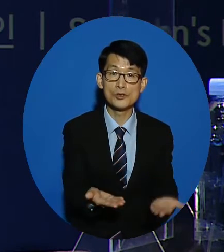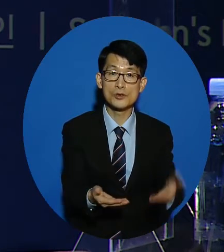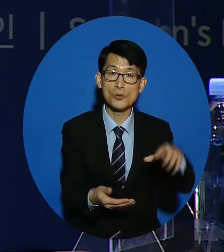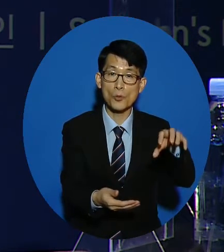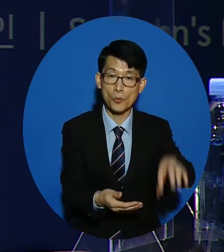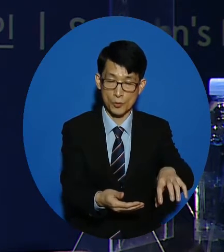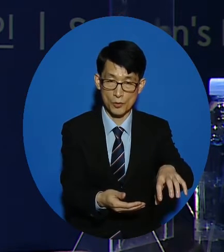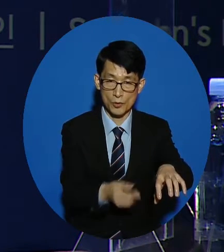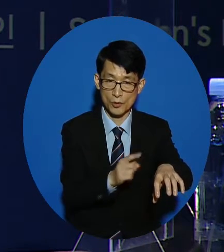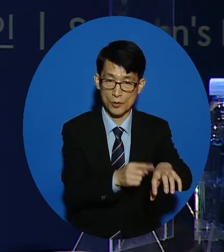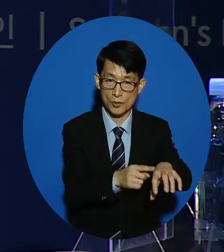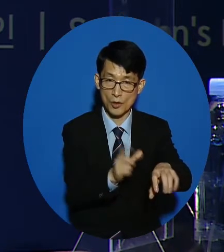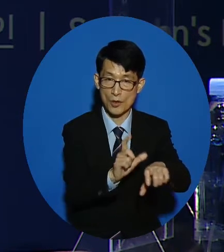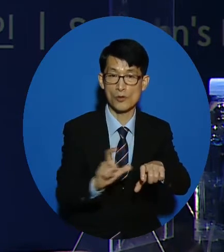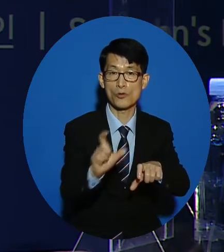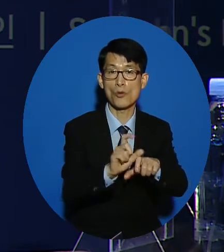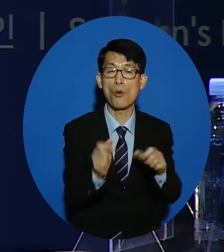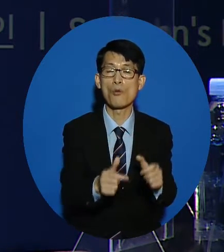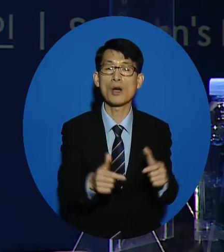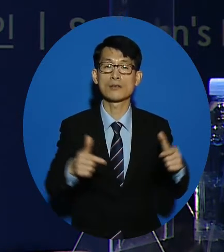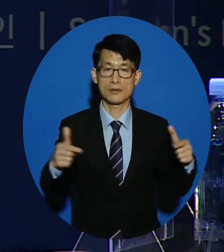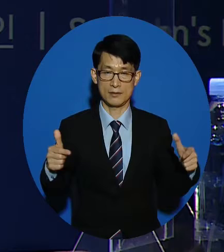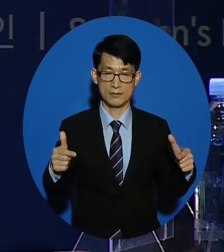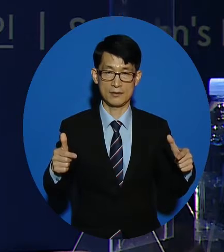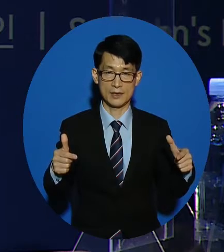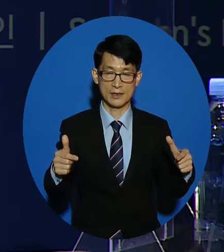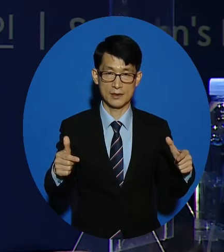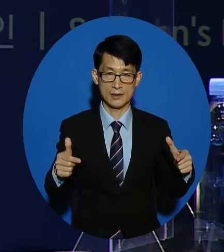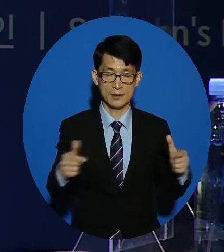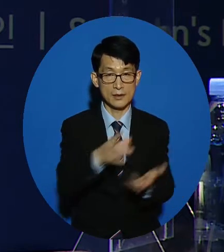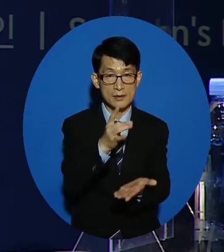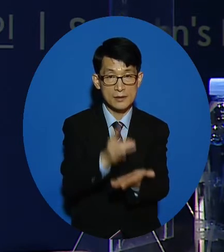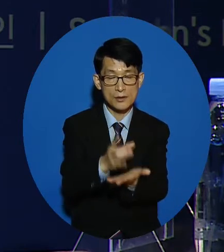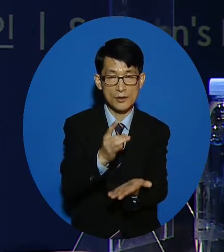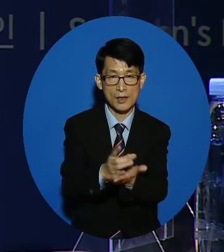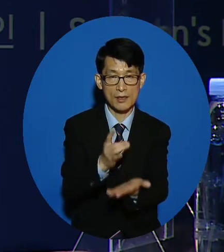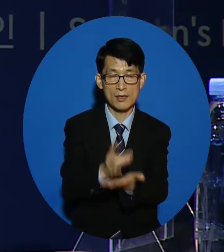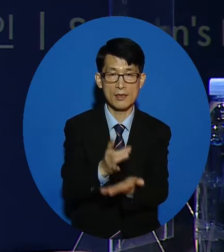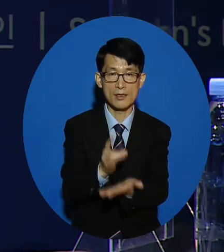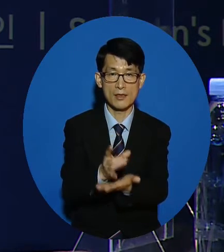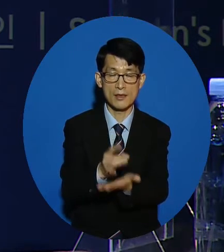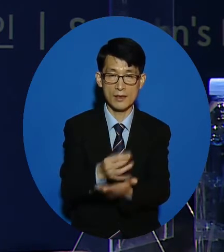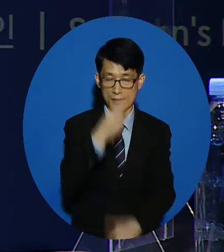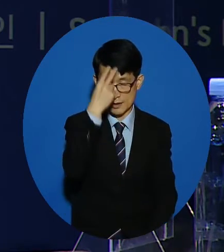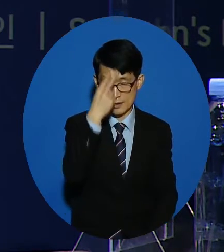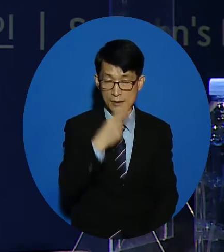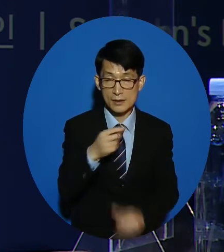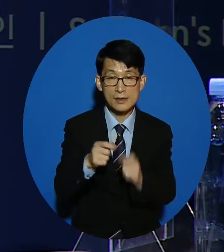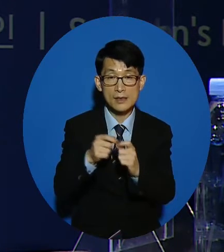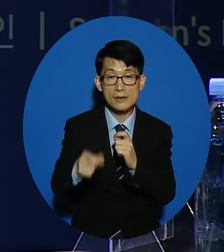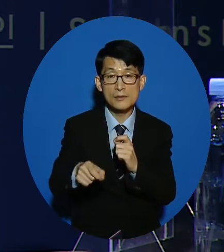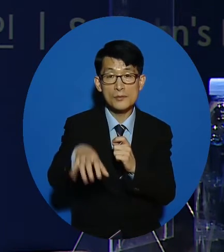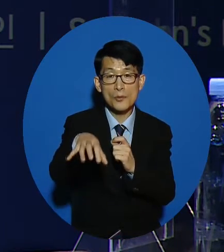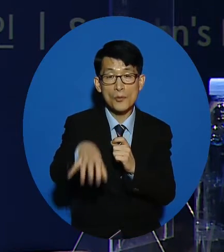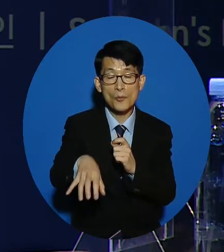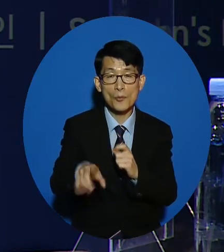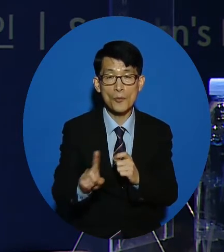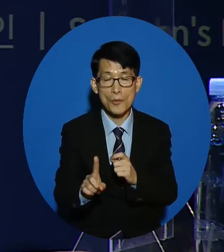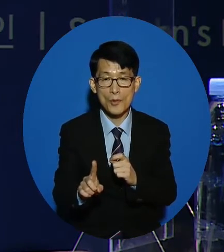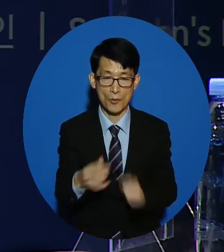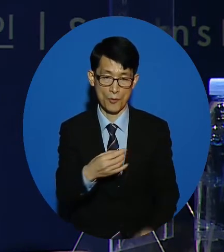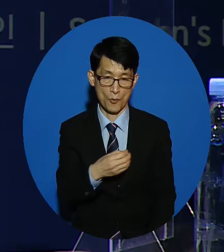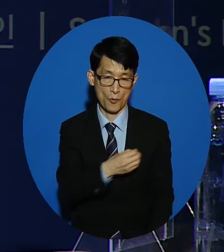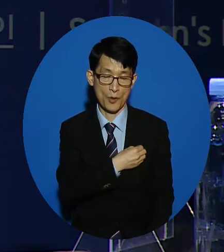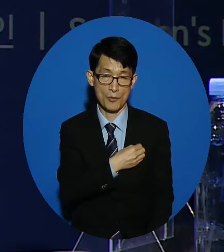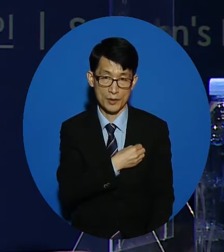쉼터로 확대화를 해서 지금 그 천안 시각지회 같은 경우는 약